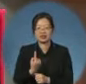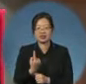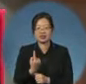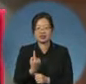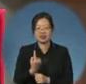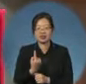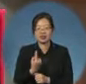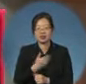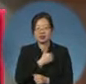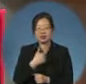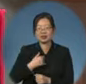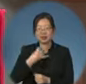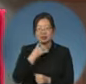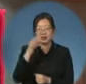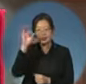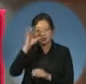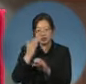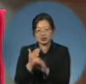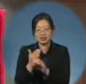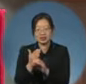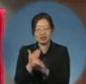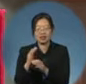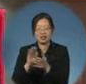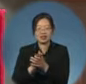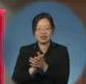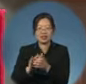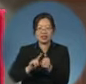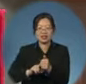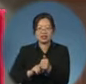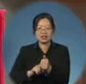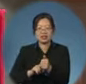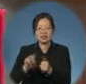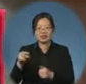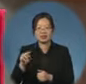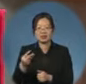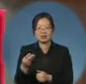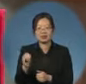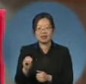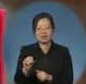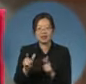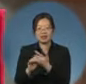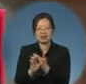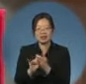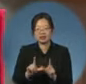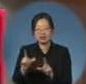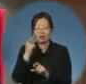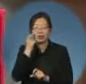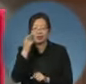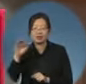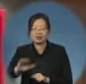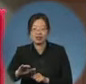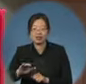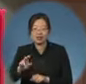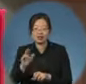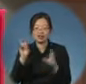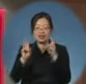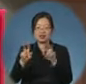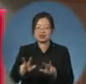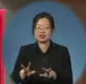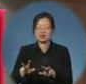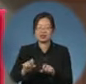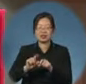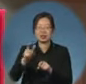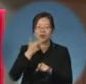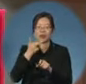왠지 말기에는 추구하고 그러면 이 친구들은 이 200 300 만원 아니면 살 수가 없는데 그런 직장은 이제 거의